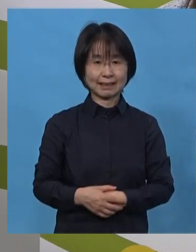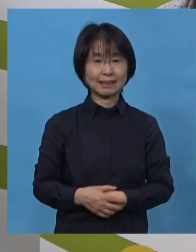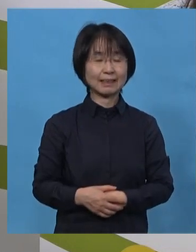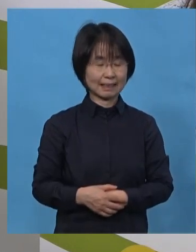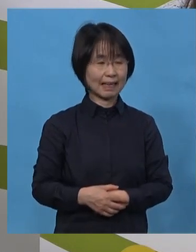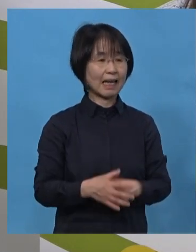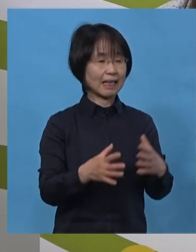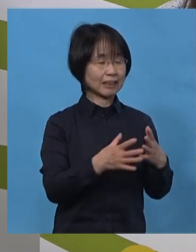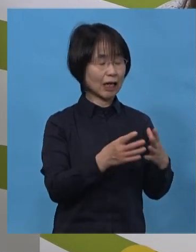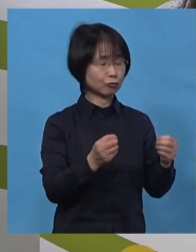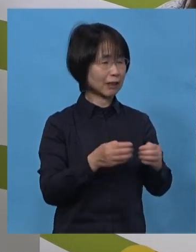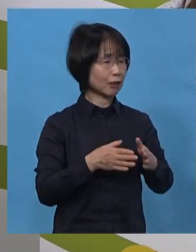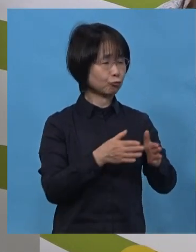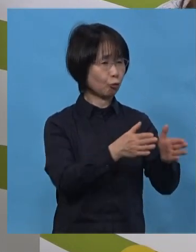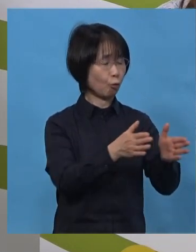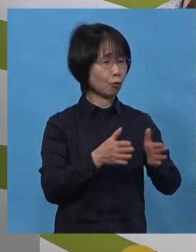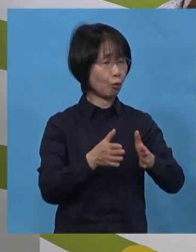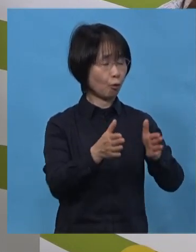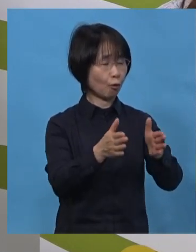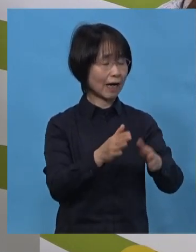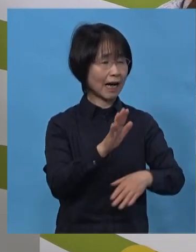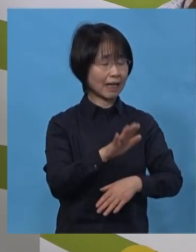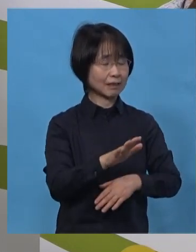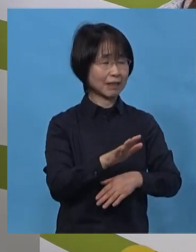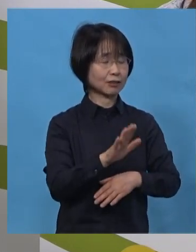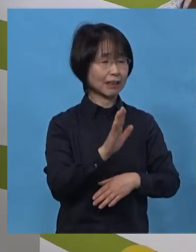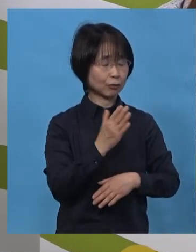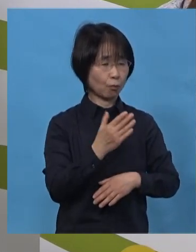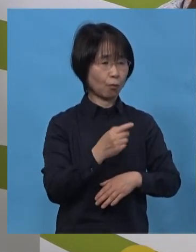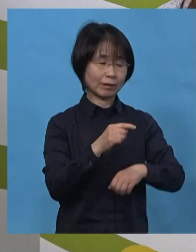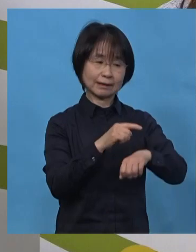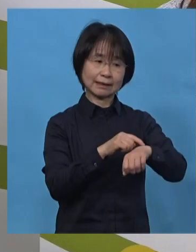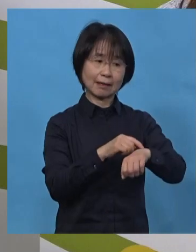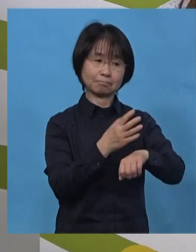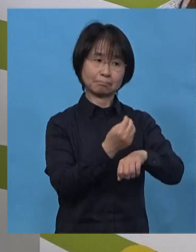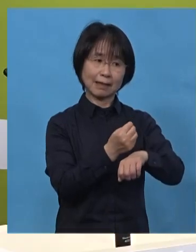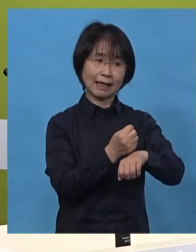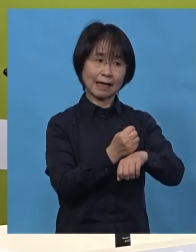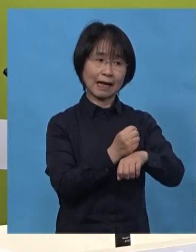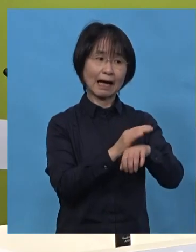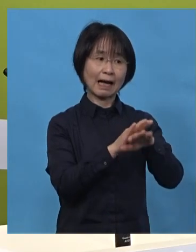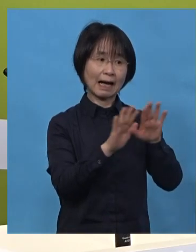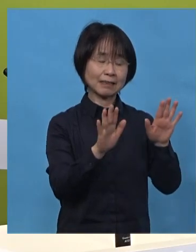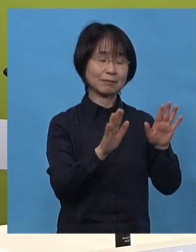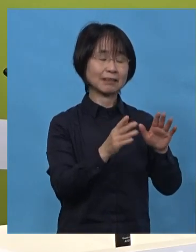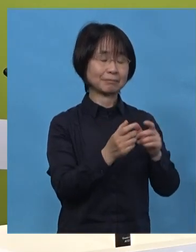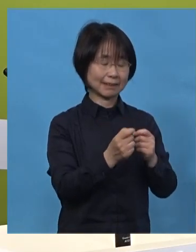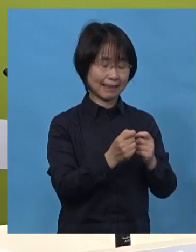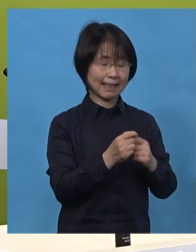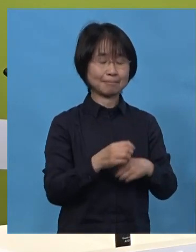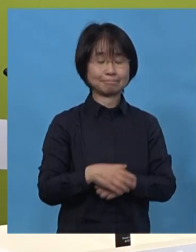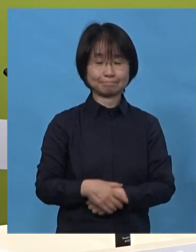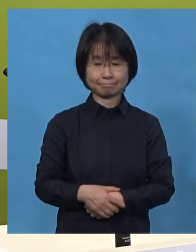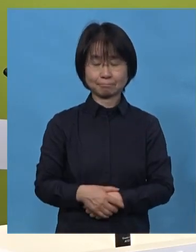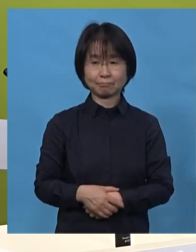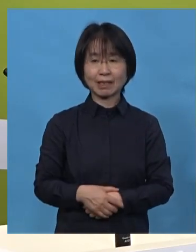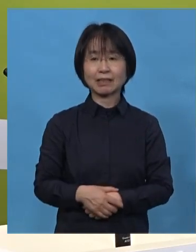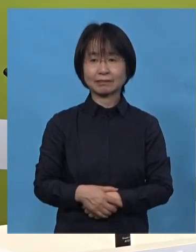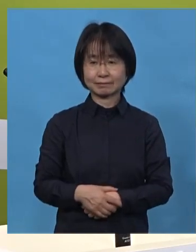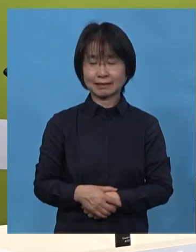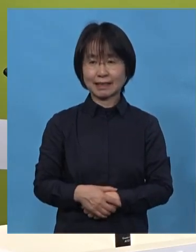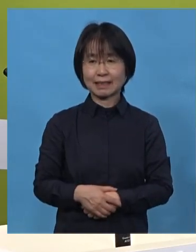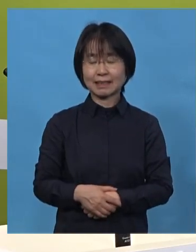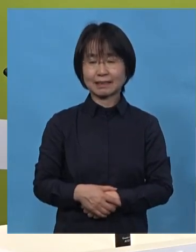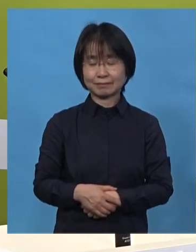たくさんの道路がありますが指導の除雪は何時頃から開始をされるんでしょうかはい比較的交通量